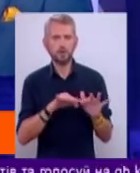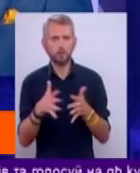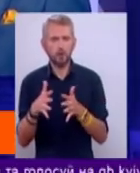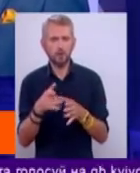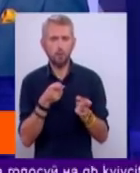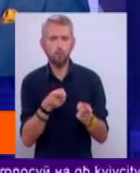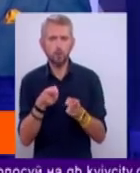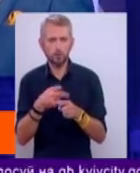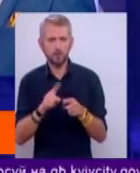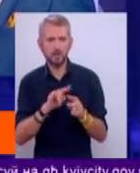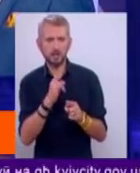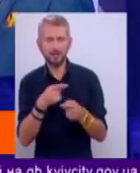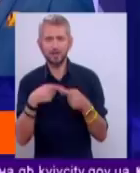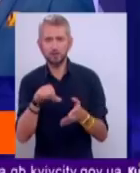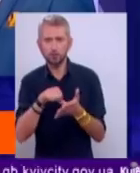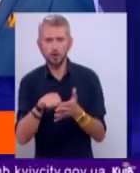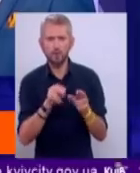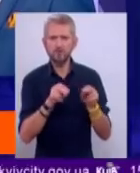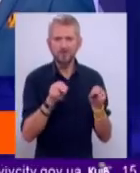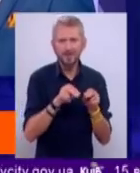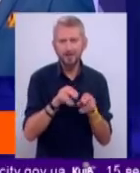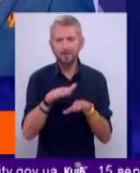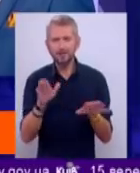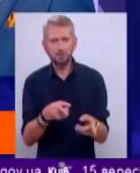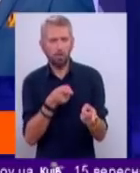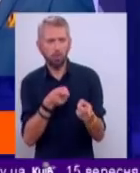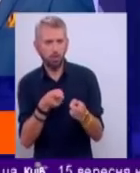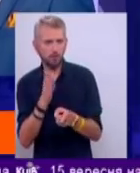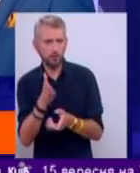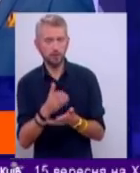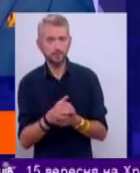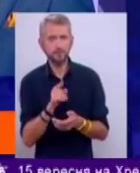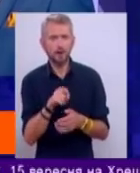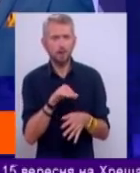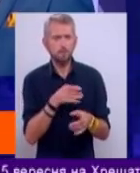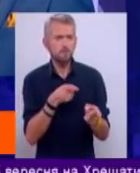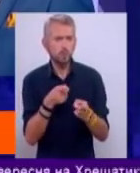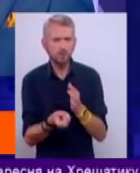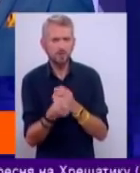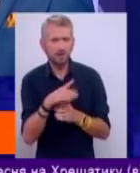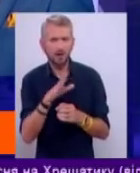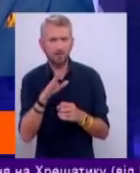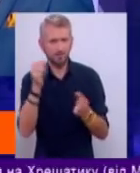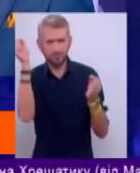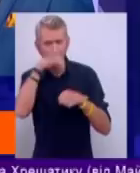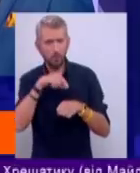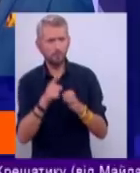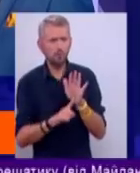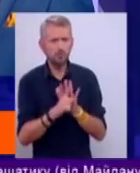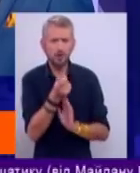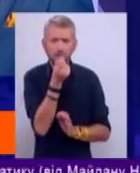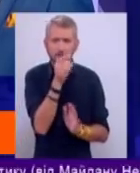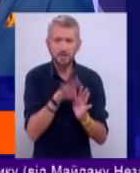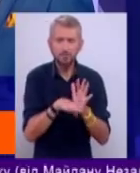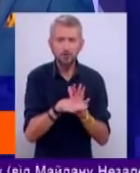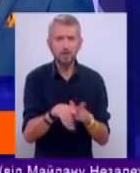дитини іншими учасниками, вчителями, дітьми. Тобто цей булінг, він не виникає ні звідки. Тобто він з чогось починається, з якоїсь дрібнички, з